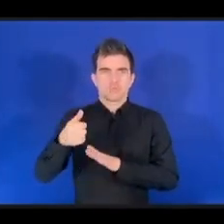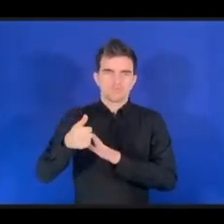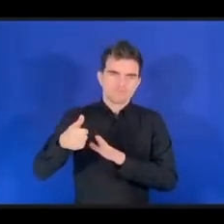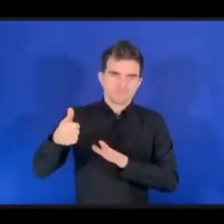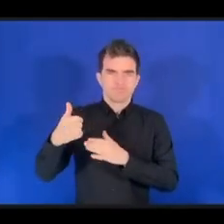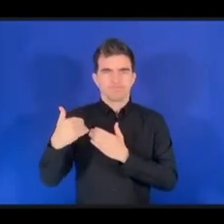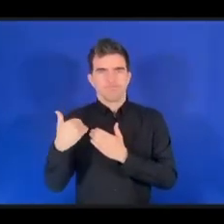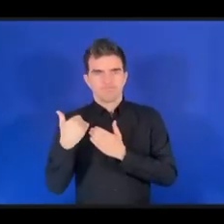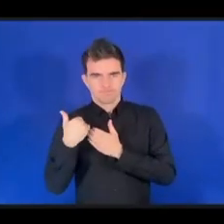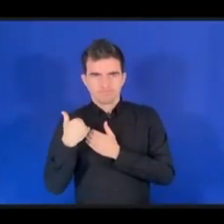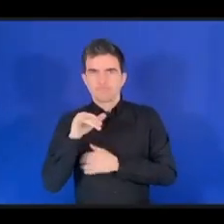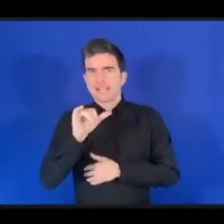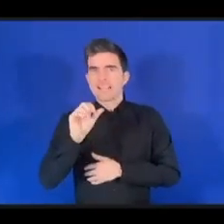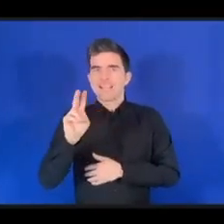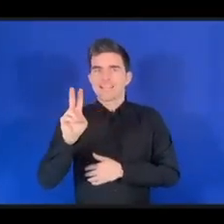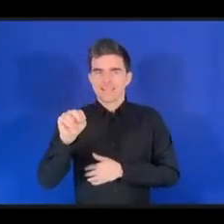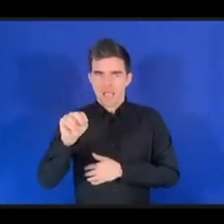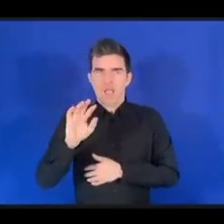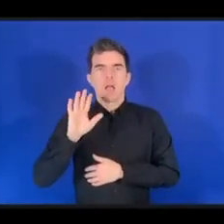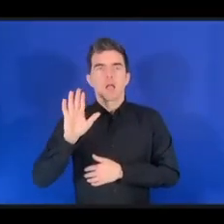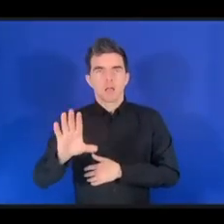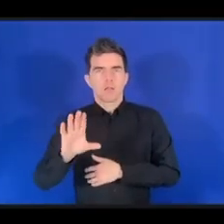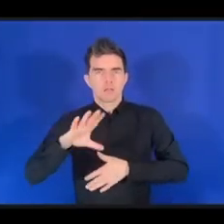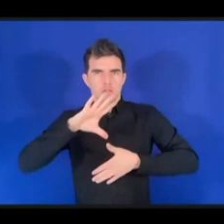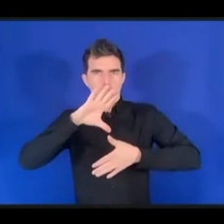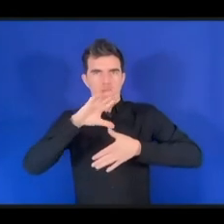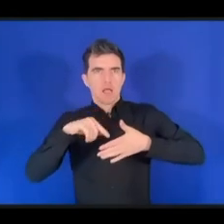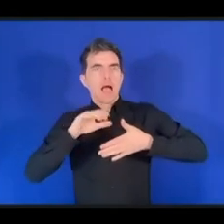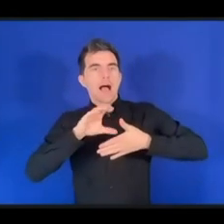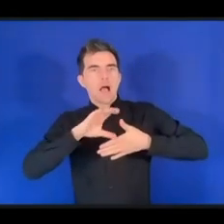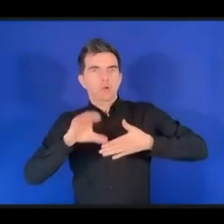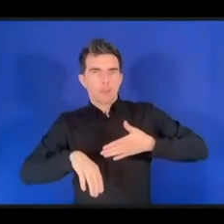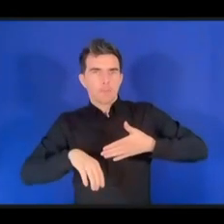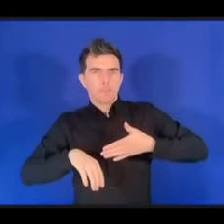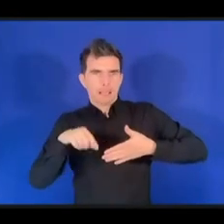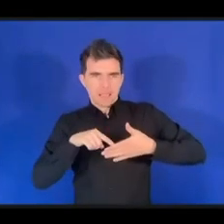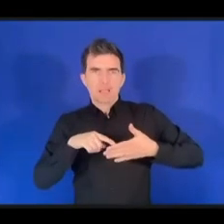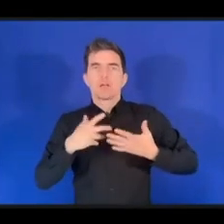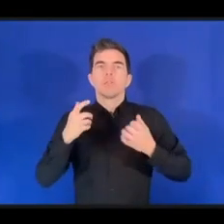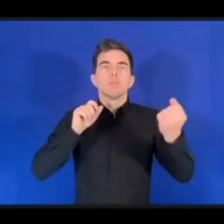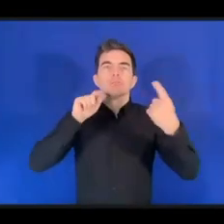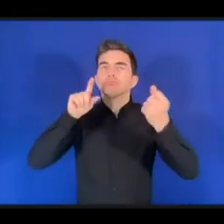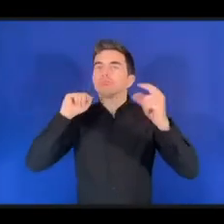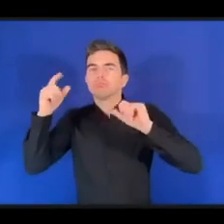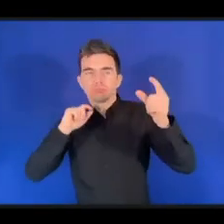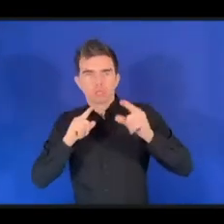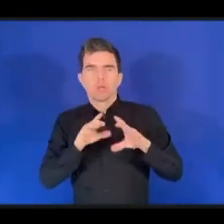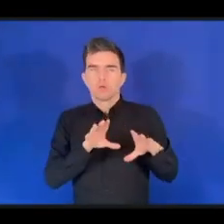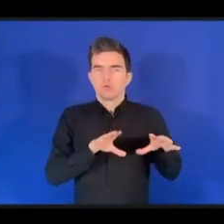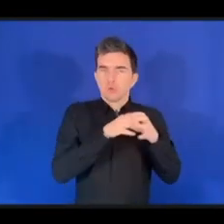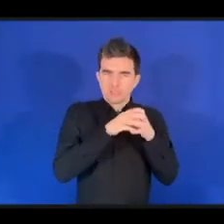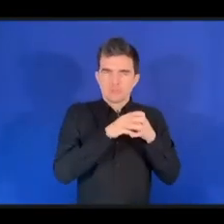des Caraïbes prononcer son allocution monsieur Taylor à vous la parole